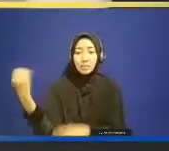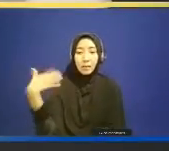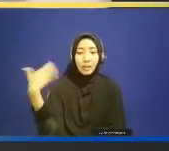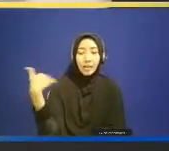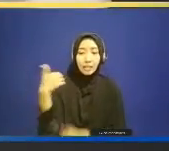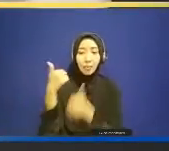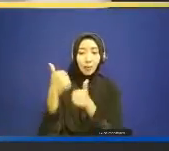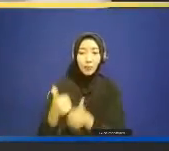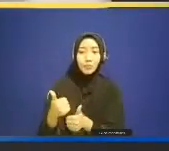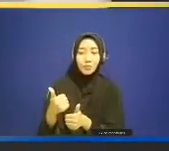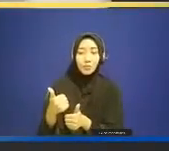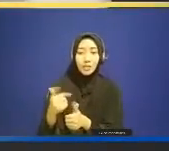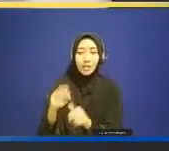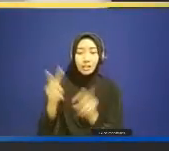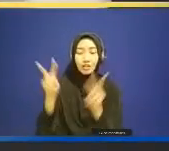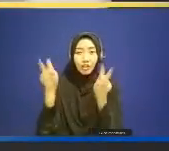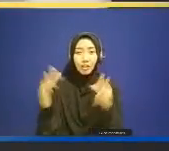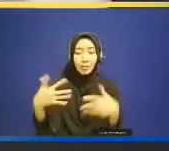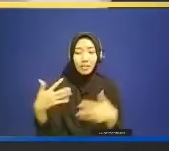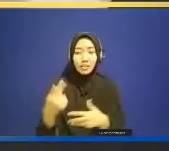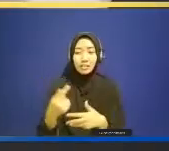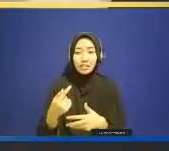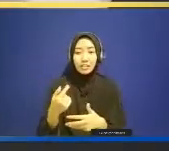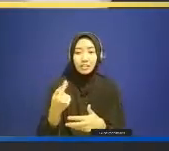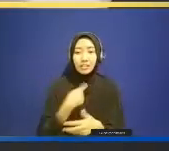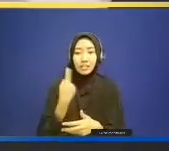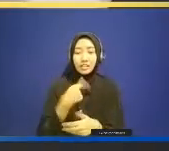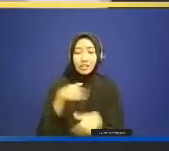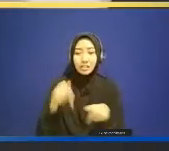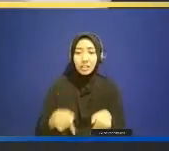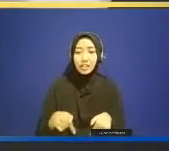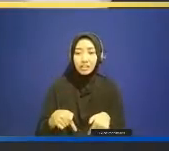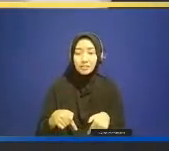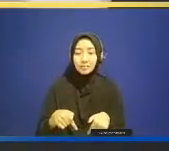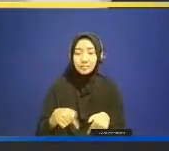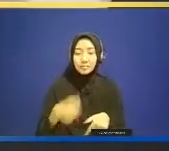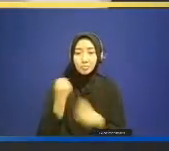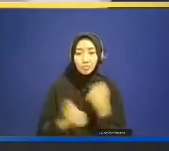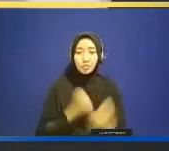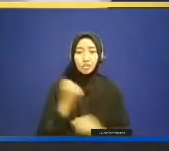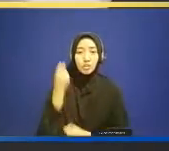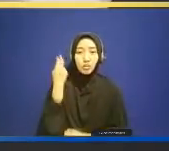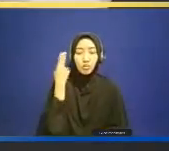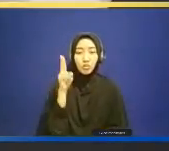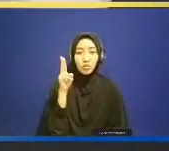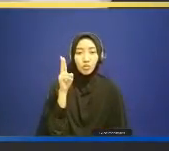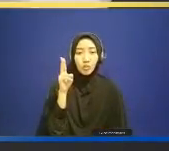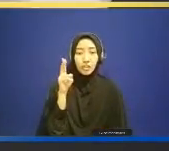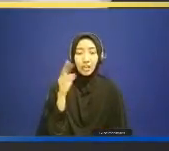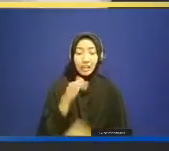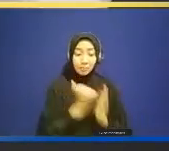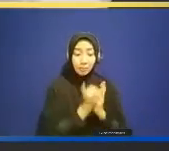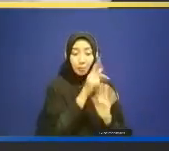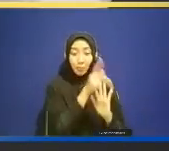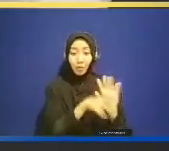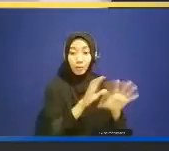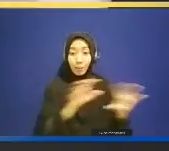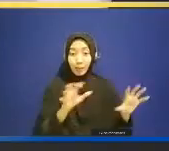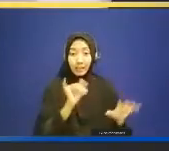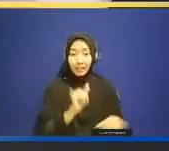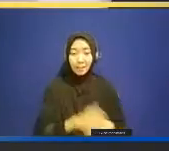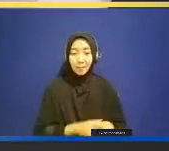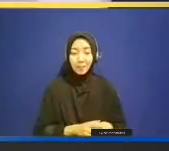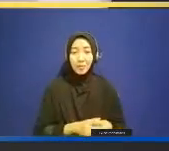bagus ya dalam konteks memang kita sekarang ini berupaya untuk inikan programnya banyak gitu Pak